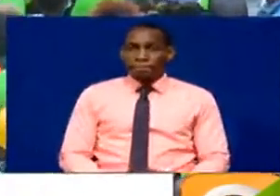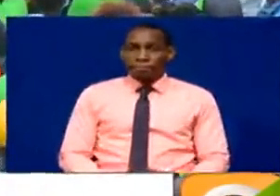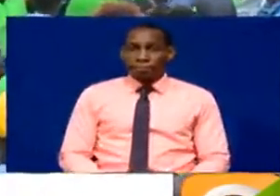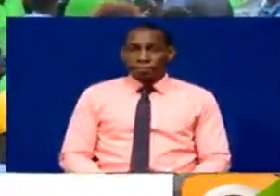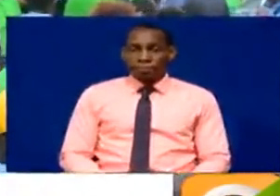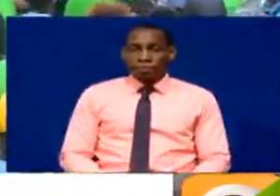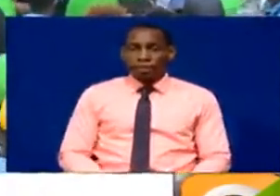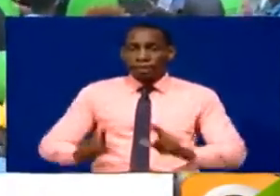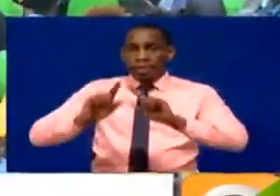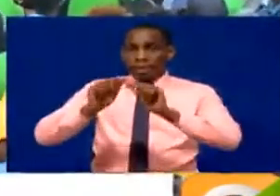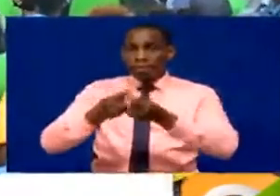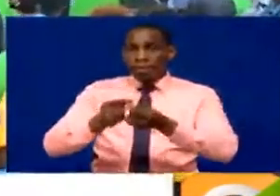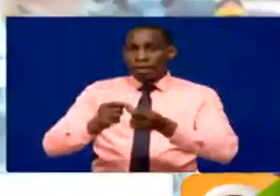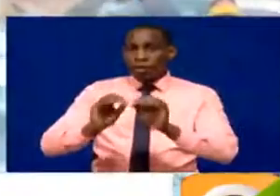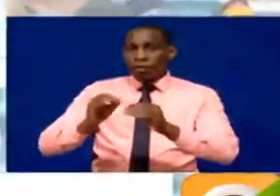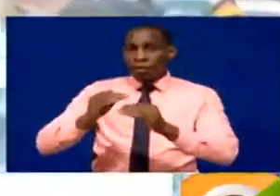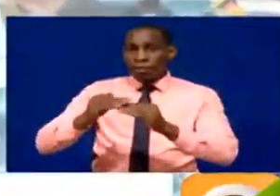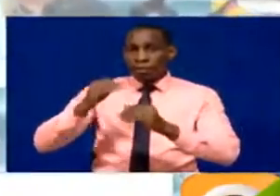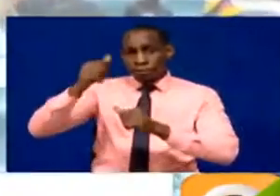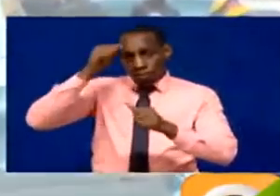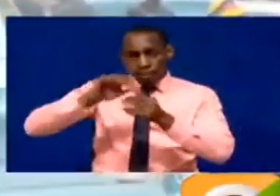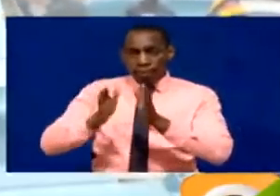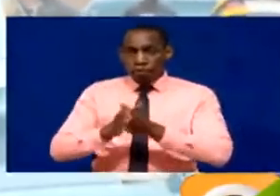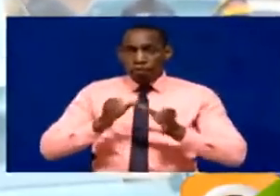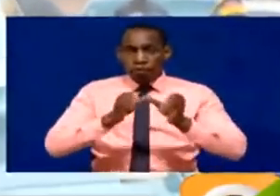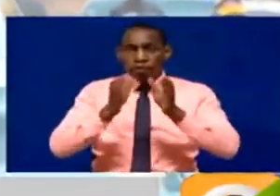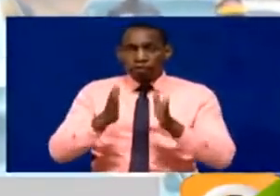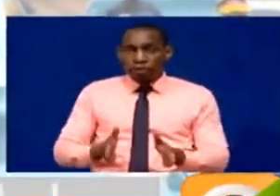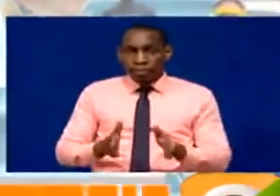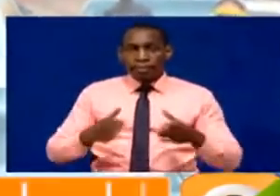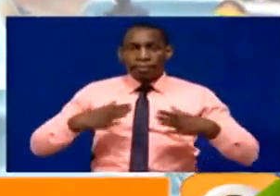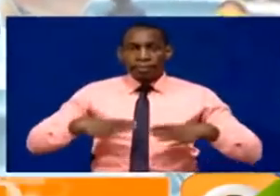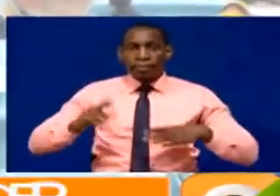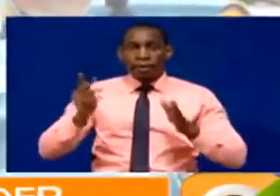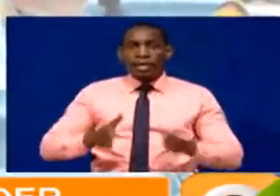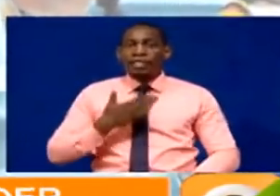Don't soil your legacy by imposing a candidate that Kenyans don't want.